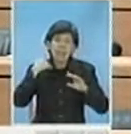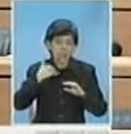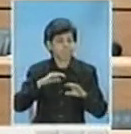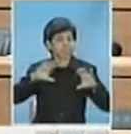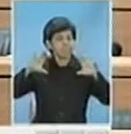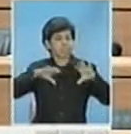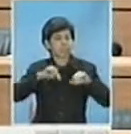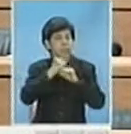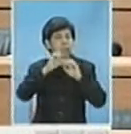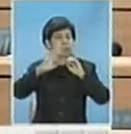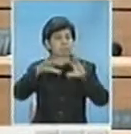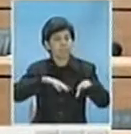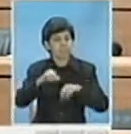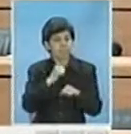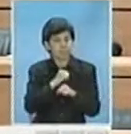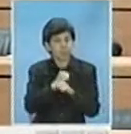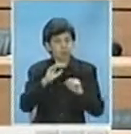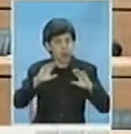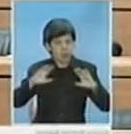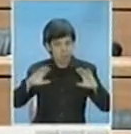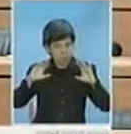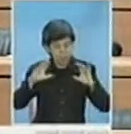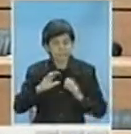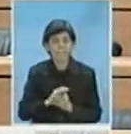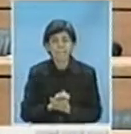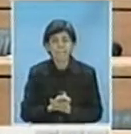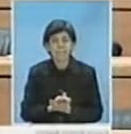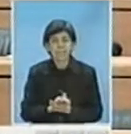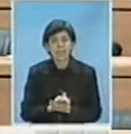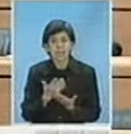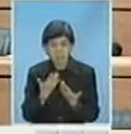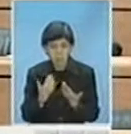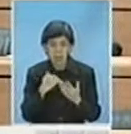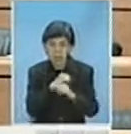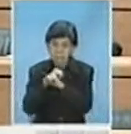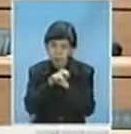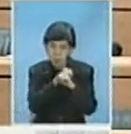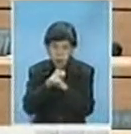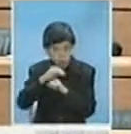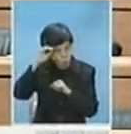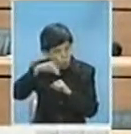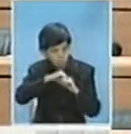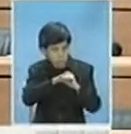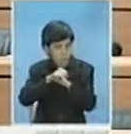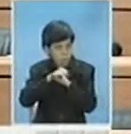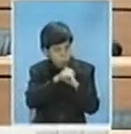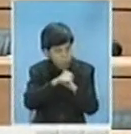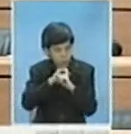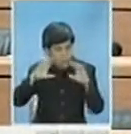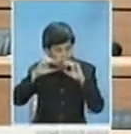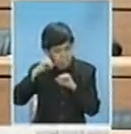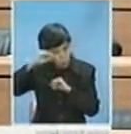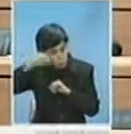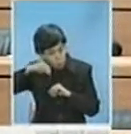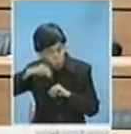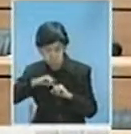ใสในการปฏิบัติงานของหน่วยงานภาครัฐพร้อมทั้งป้องกันและปราบปรามการทุจริตและประพฤติมิชอบของข้าราชการและเจ้